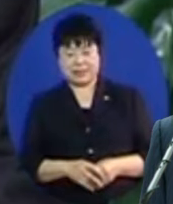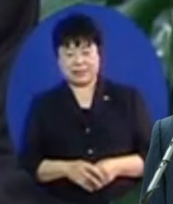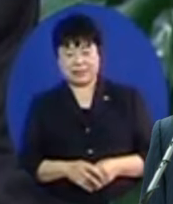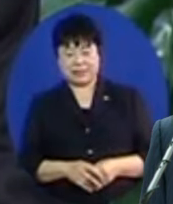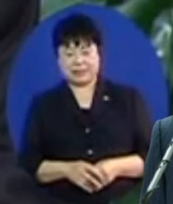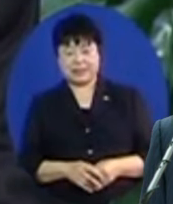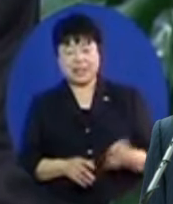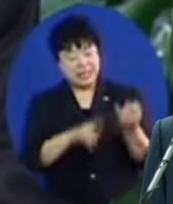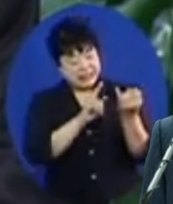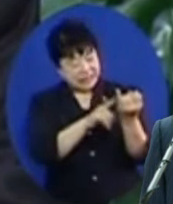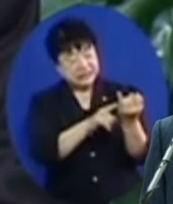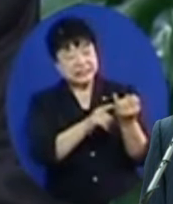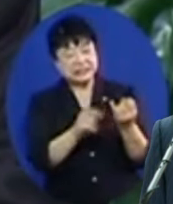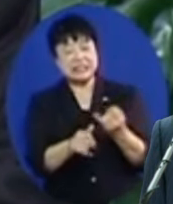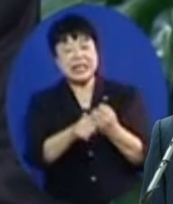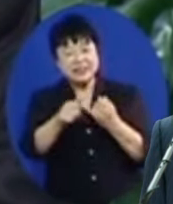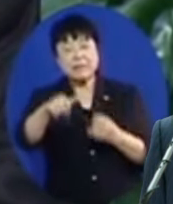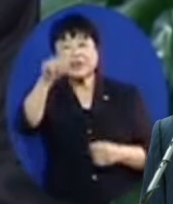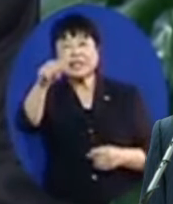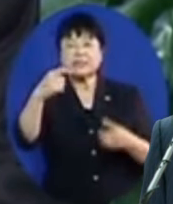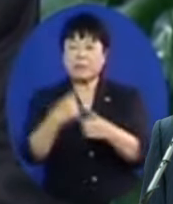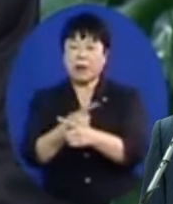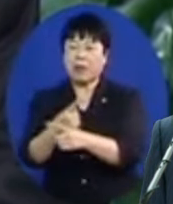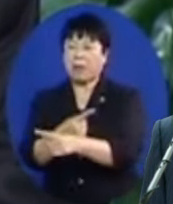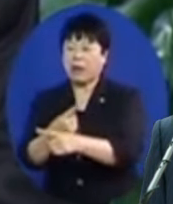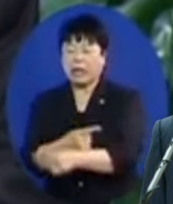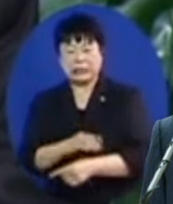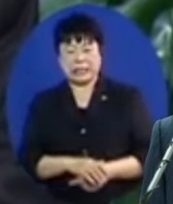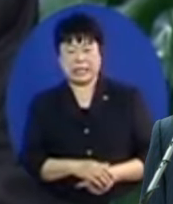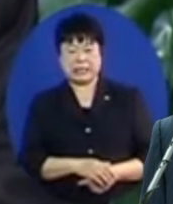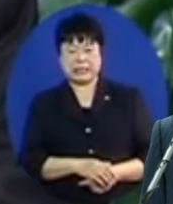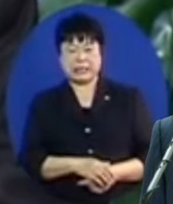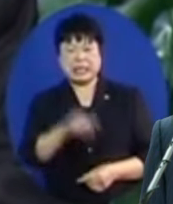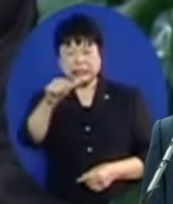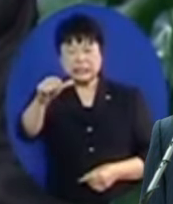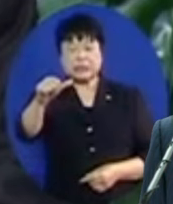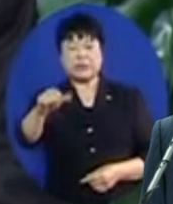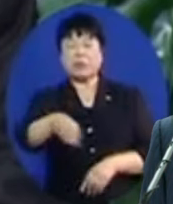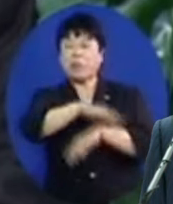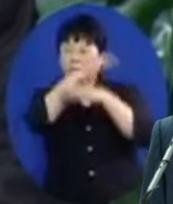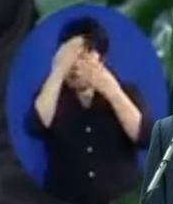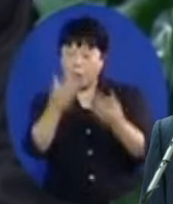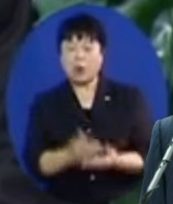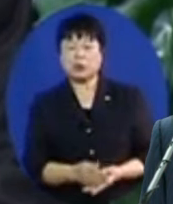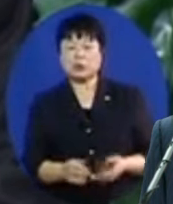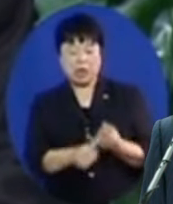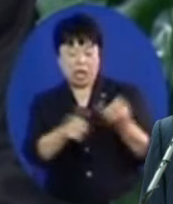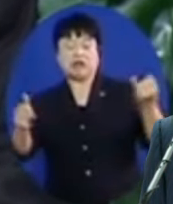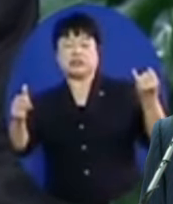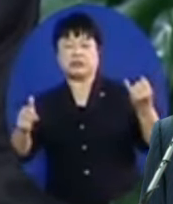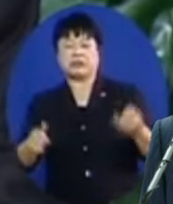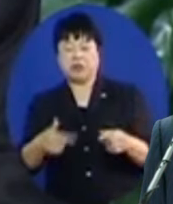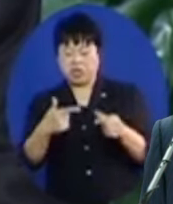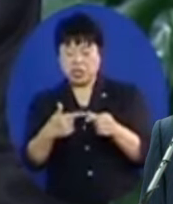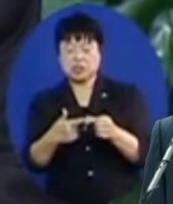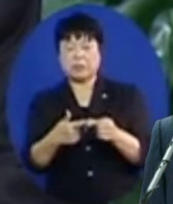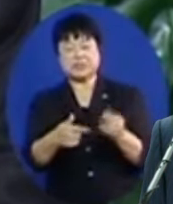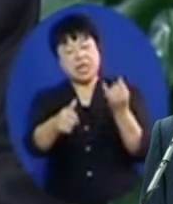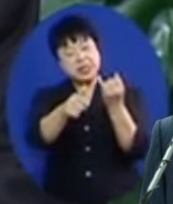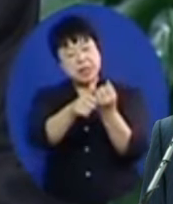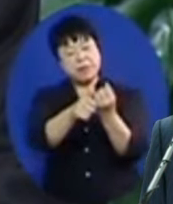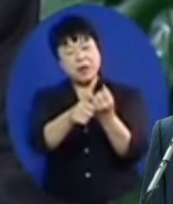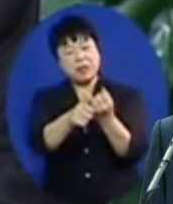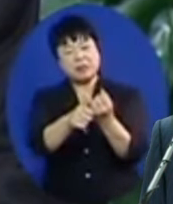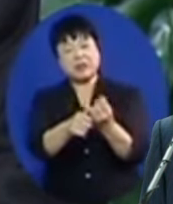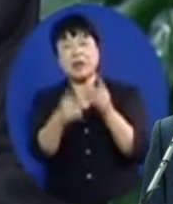맞았어요. 당신은 남편이 다섯이 있었는데 다섯이하고 다 헤어지고 이제 여섯 번째 오다 가다